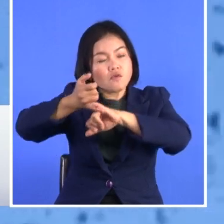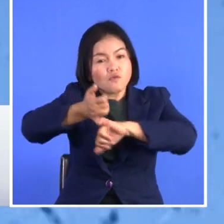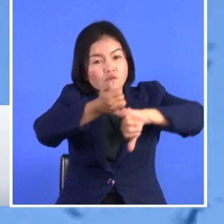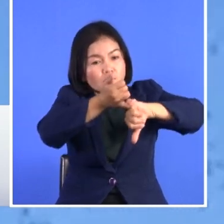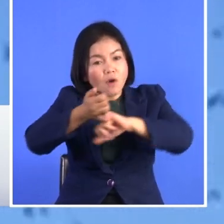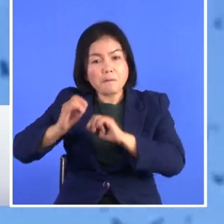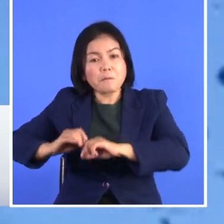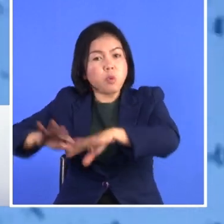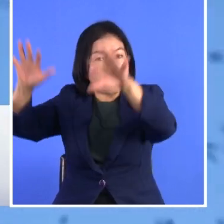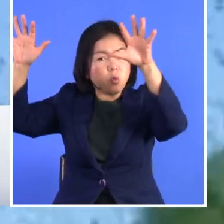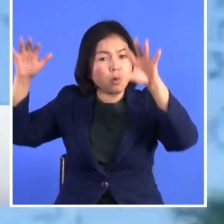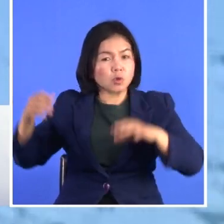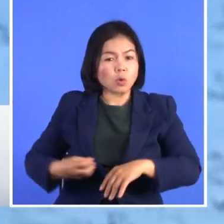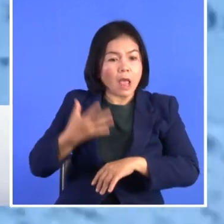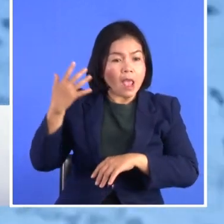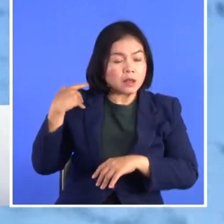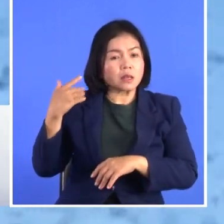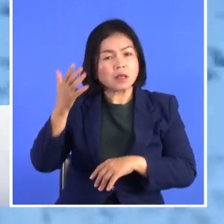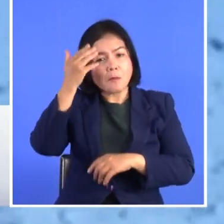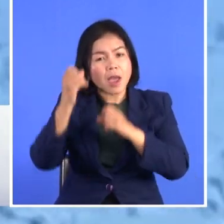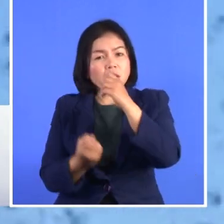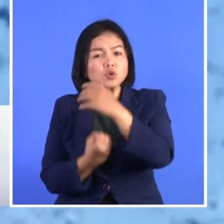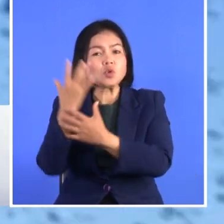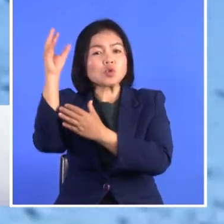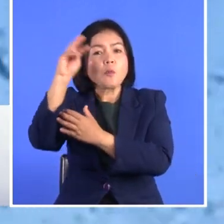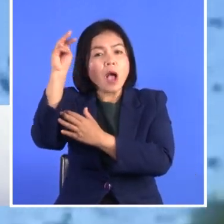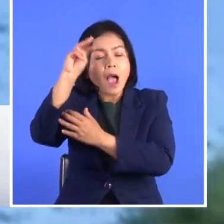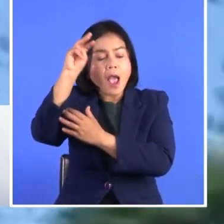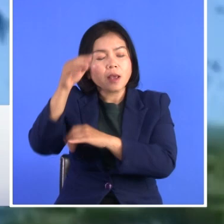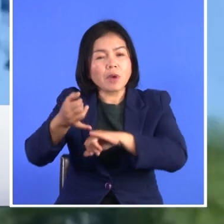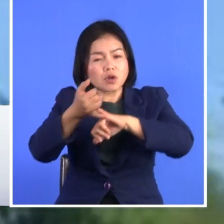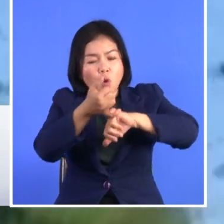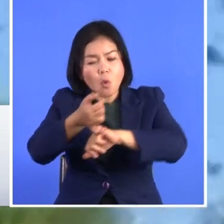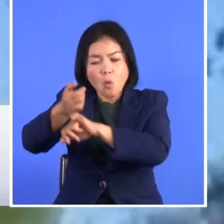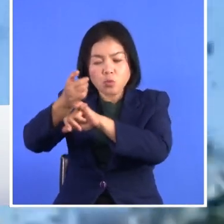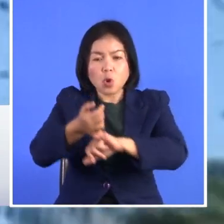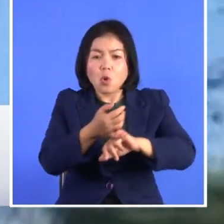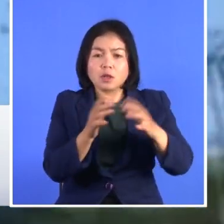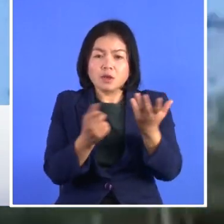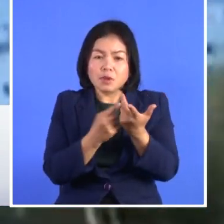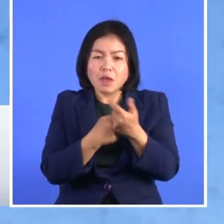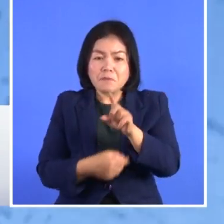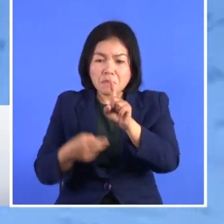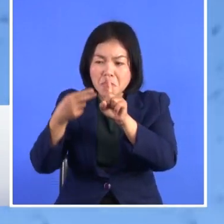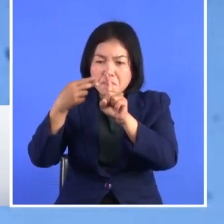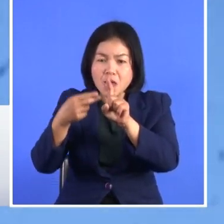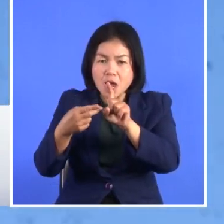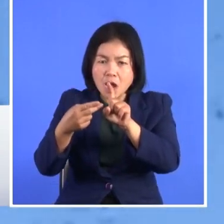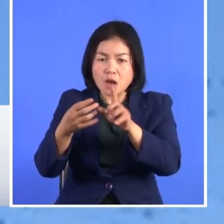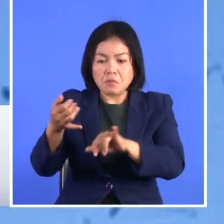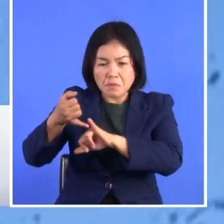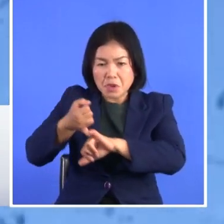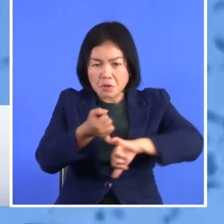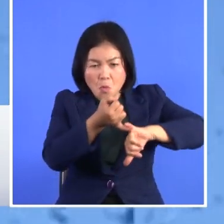าไม่ไปห้อยหัวอยู่ในถ้ำเนอะ เขาห้อยกับต้นไม้อะ เขามาห้อยกลางแจ้งเหรอ เป็นหมื่นเลยอะครับค้างคาวครับคาวค้างค